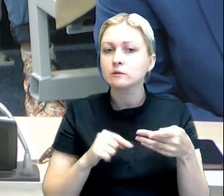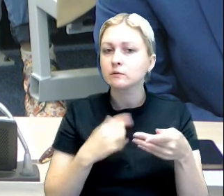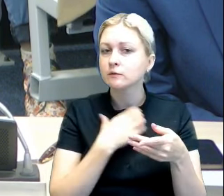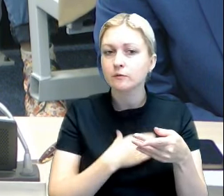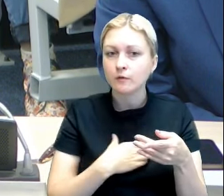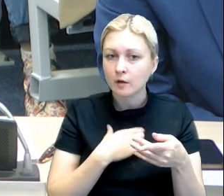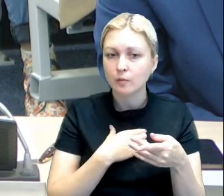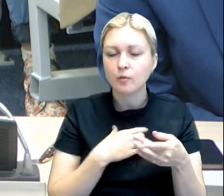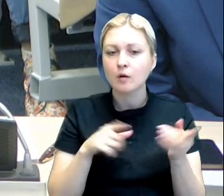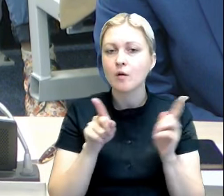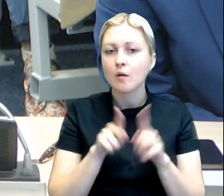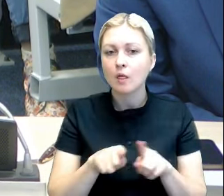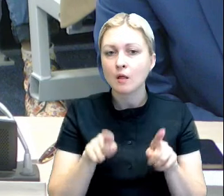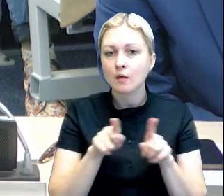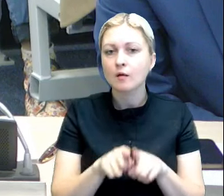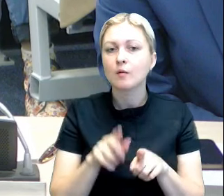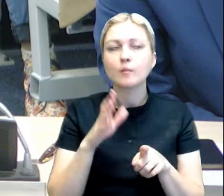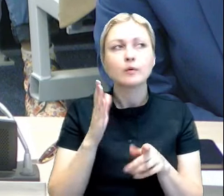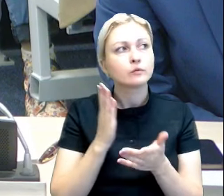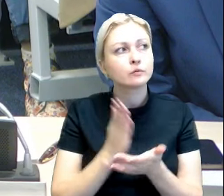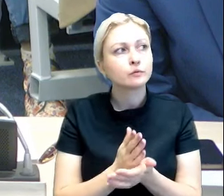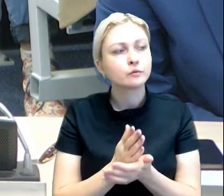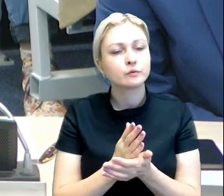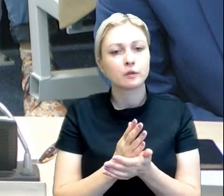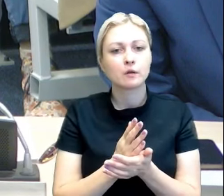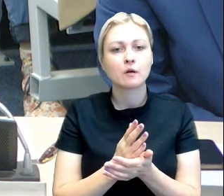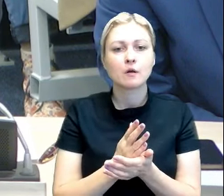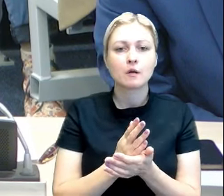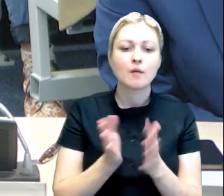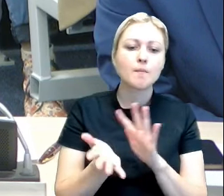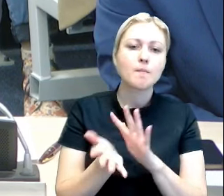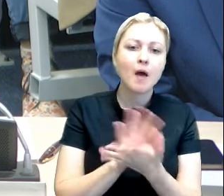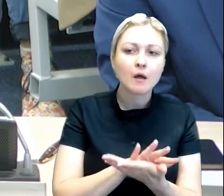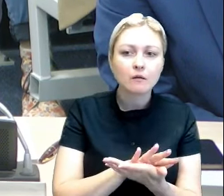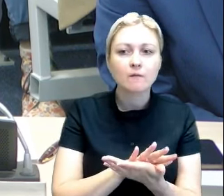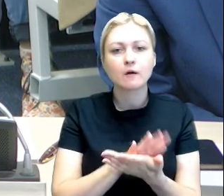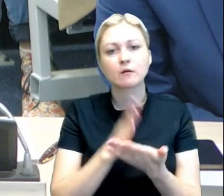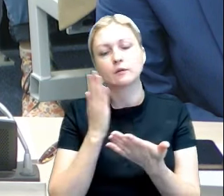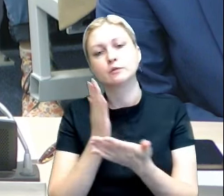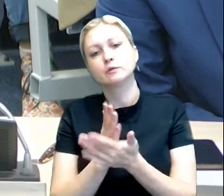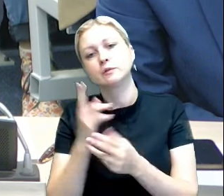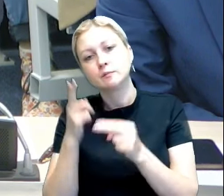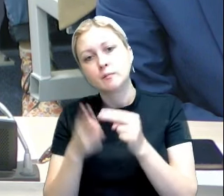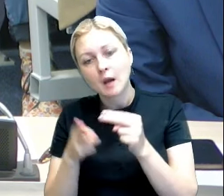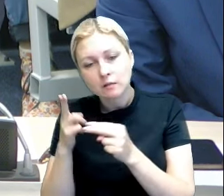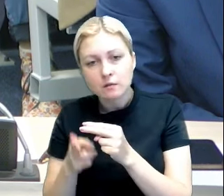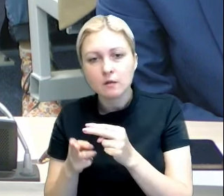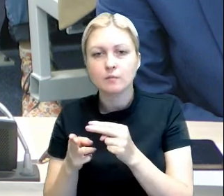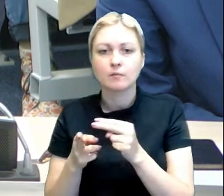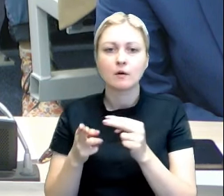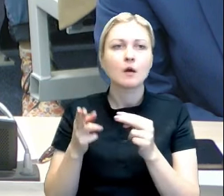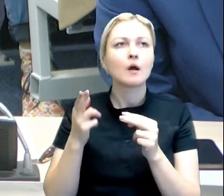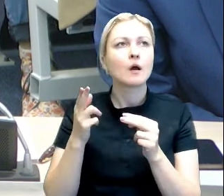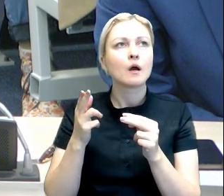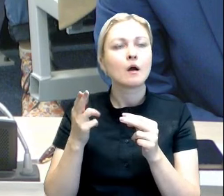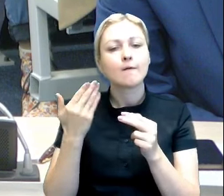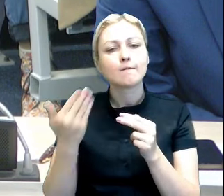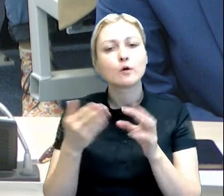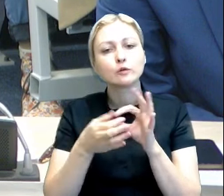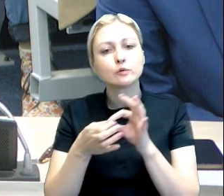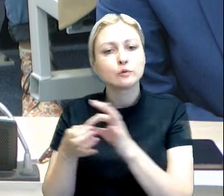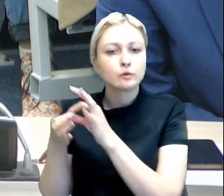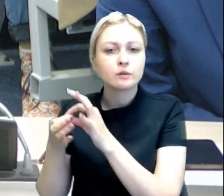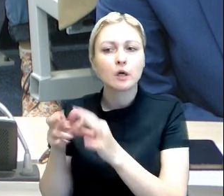kai vyksta kažkokios tai vienokios kitokios pertvarkos galbūt kažkokie tai sprendimai kurie susiję su vienom ar kitom